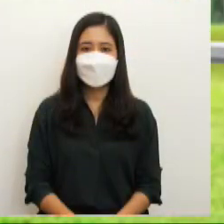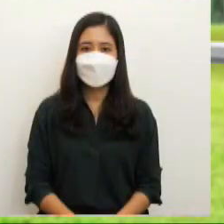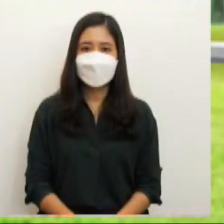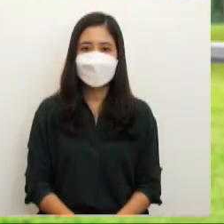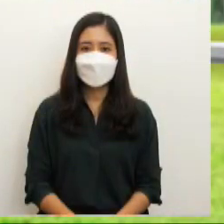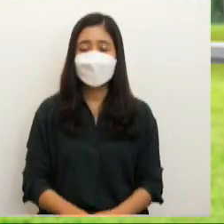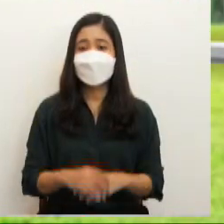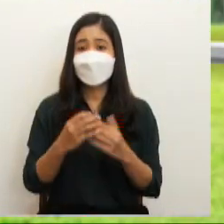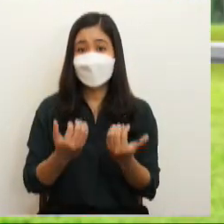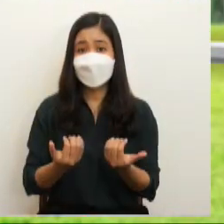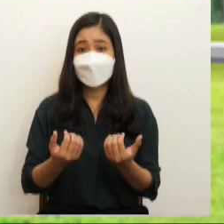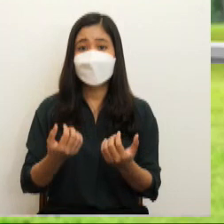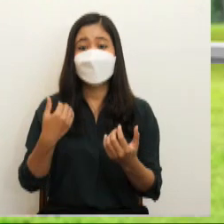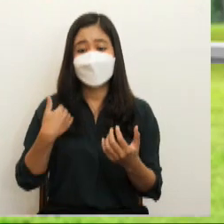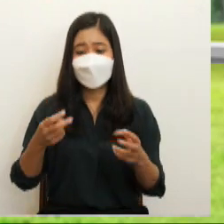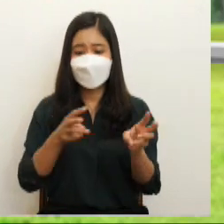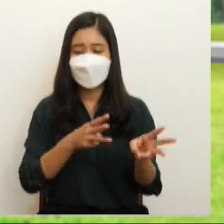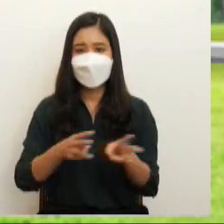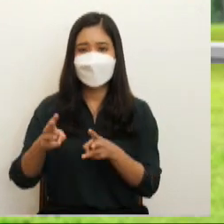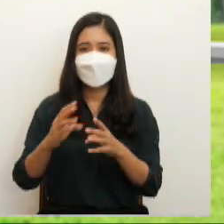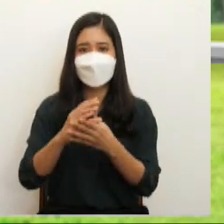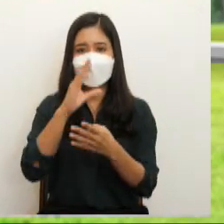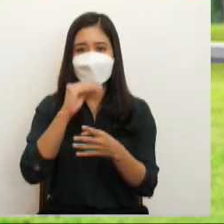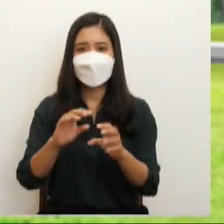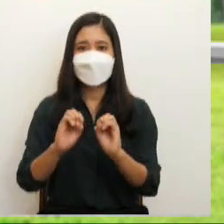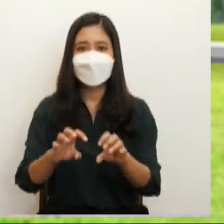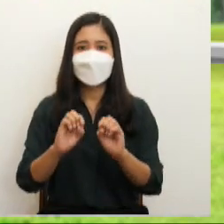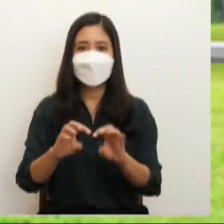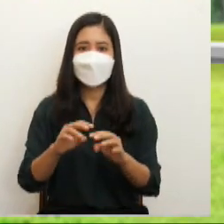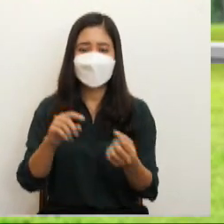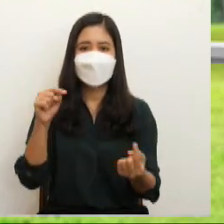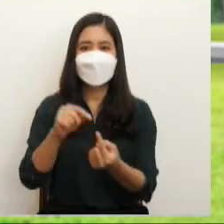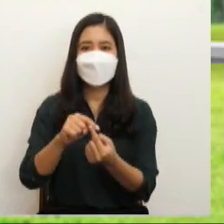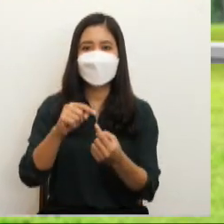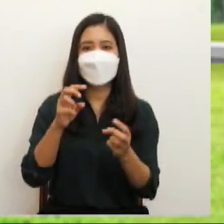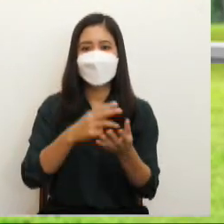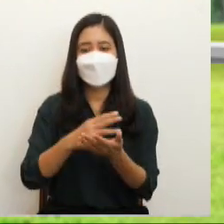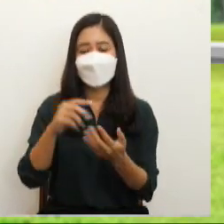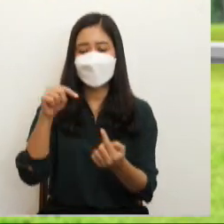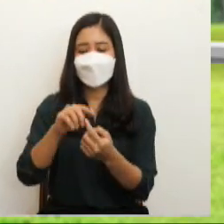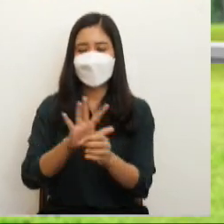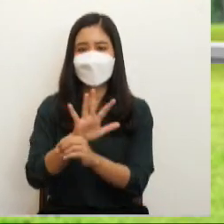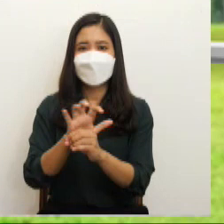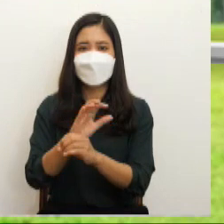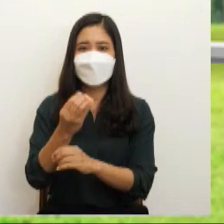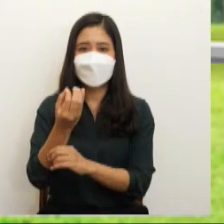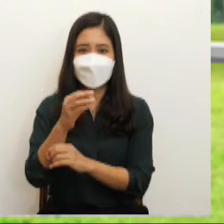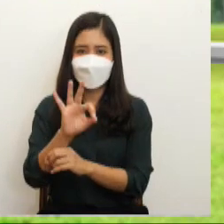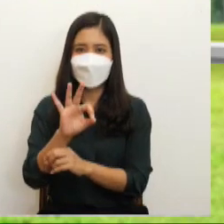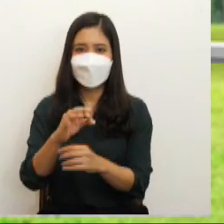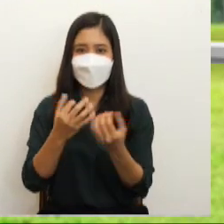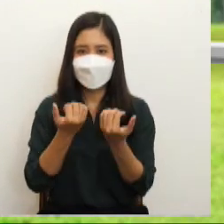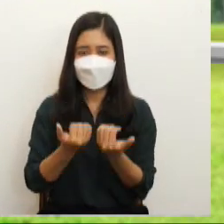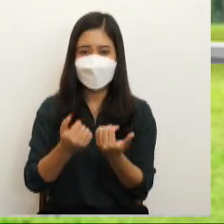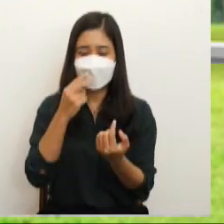และนี่ก็เป็นอีกหนึ่งรูปแบบของการจัดการเรียนการสอนนะคะเพื่อให้เข้ากับสถานการณ์การแพร่ระบาดของโควิด-19 ค่ะก็ดูตามความ